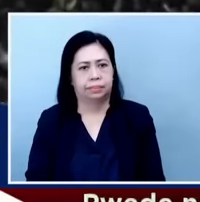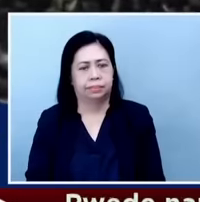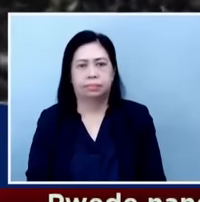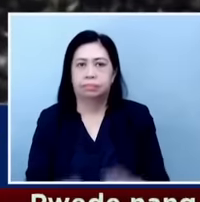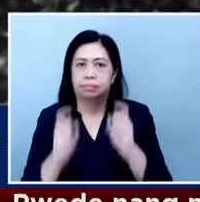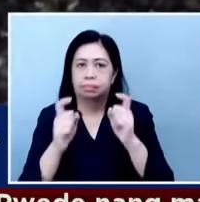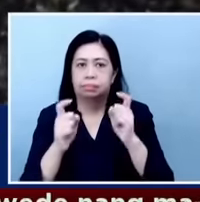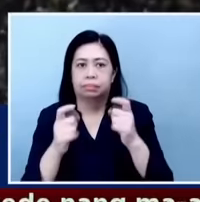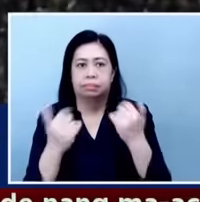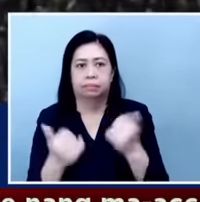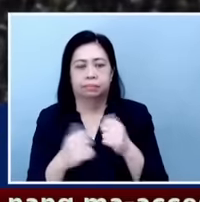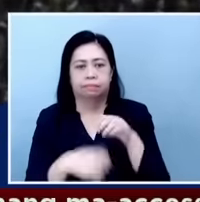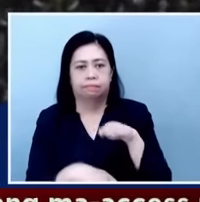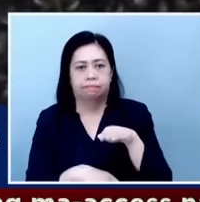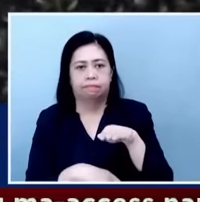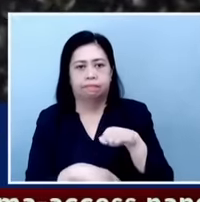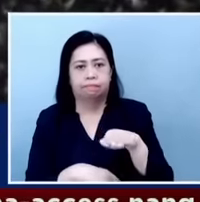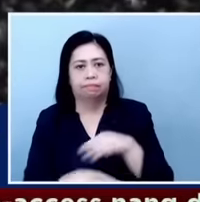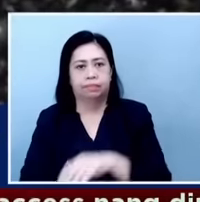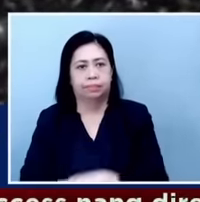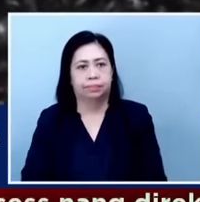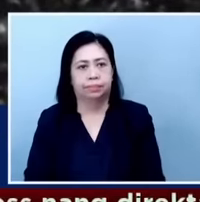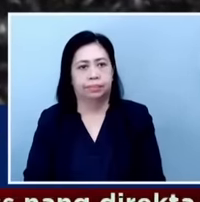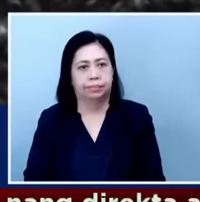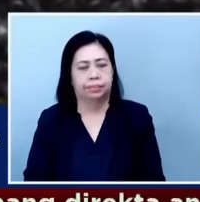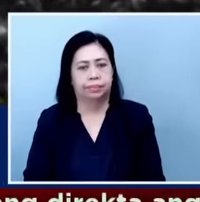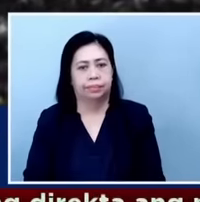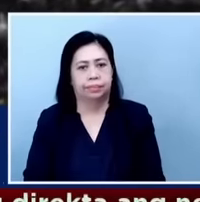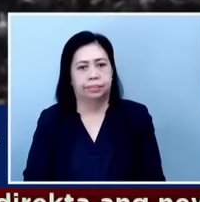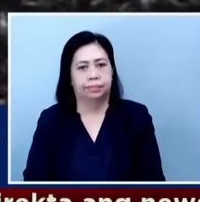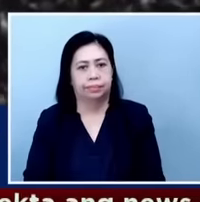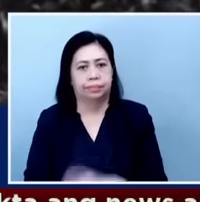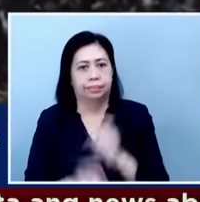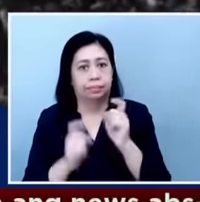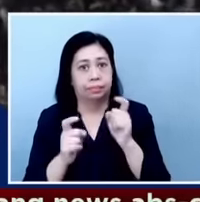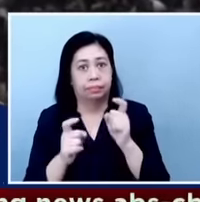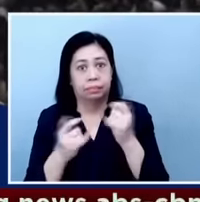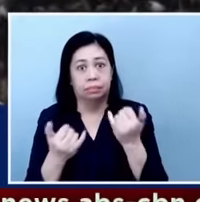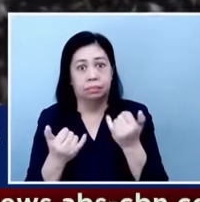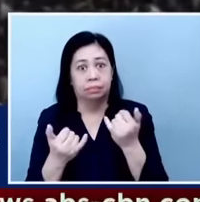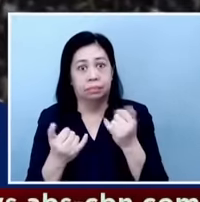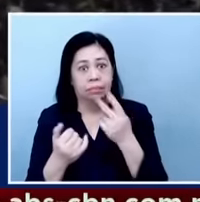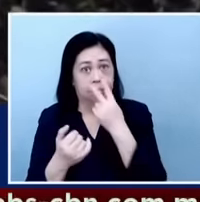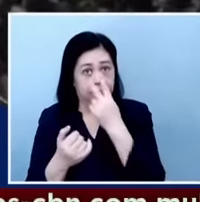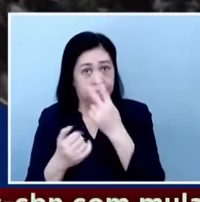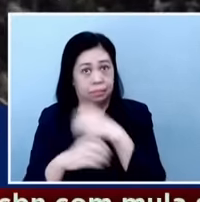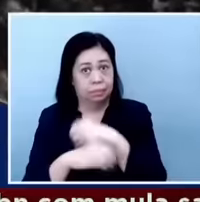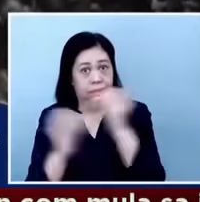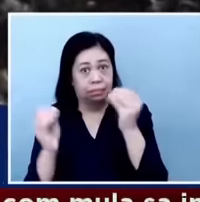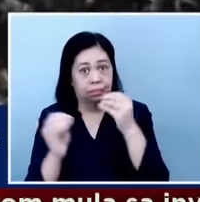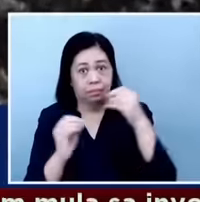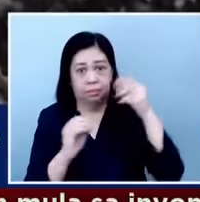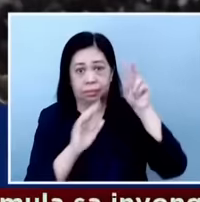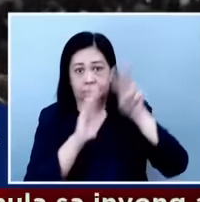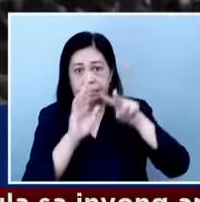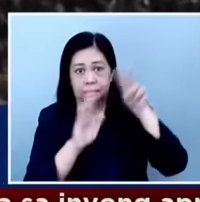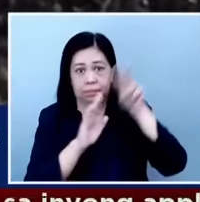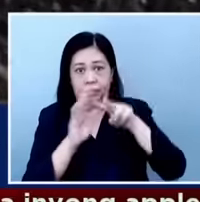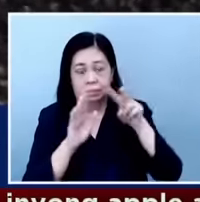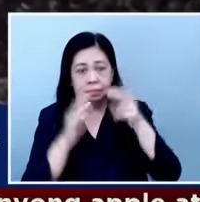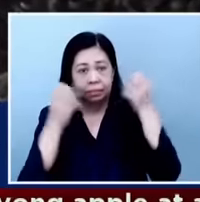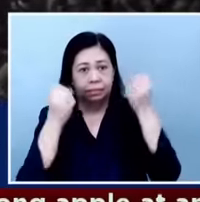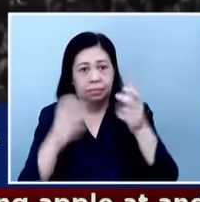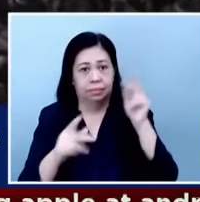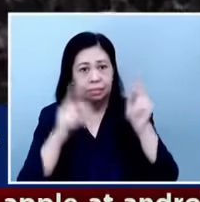Mabilis-bilis na ang takbo niya ngayon. Ha? Mabilis-bilis na. Ayan na po. Oh. Kita naman nyo sa dami ho ng tao na yan